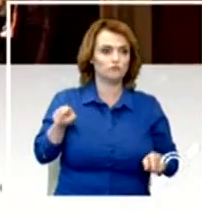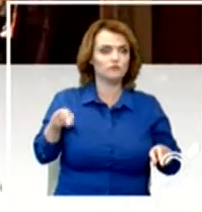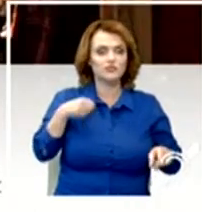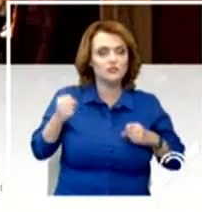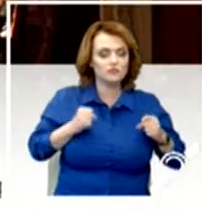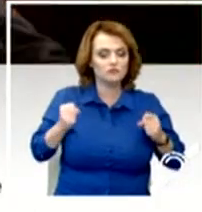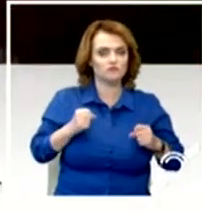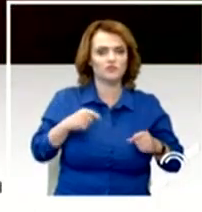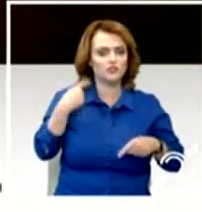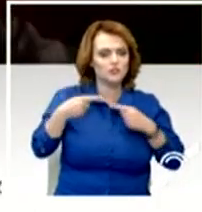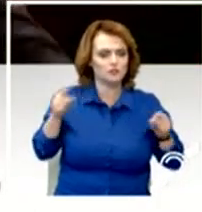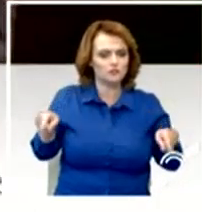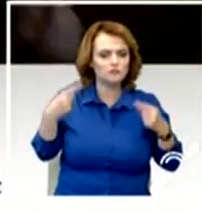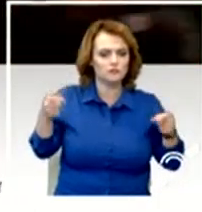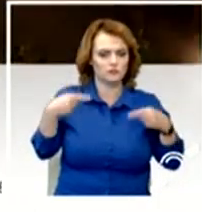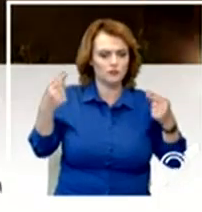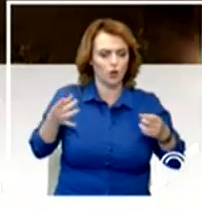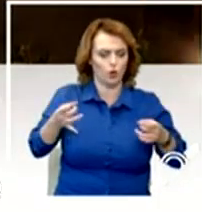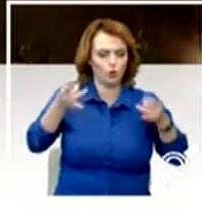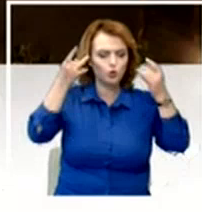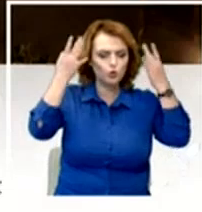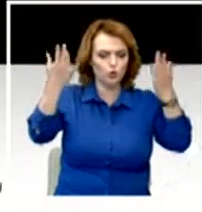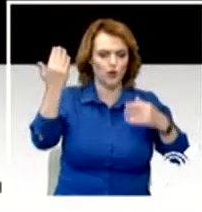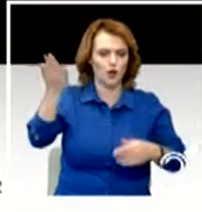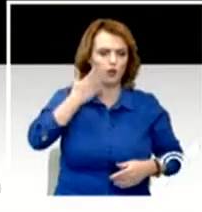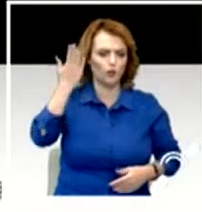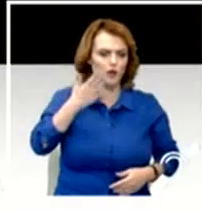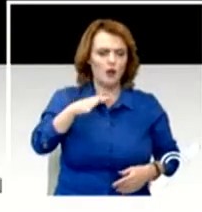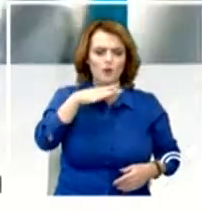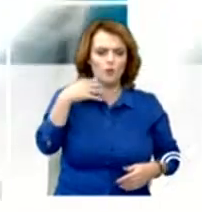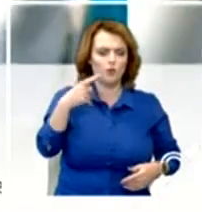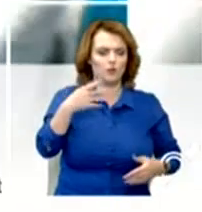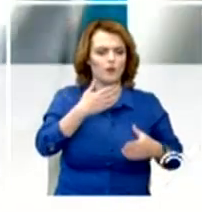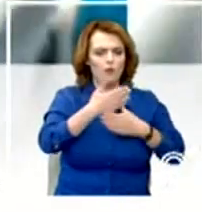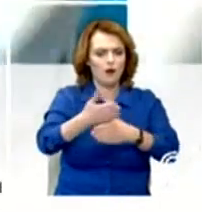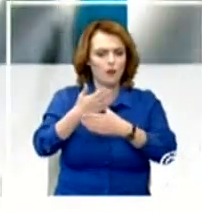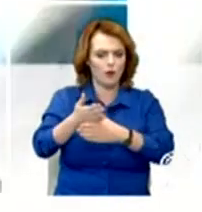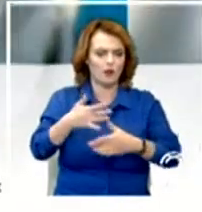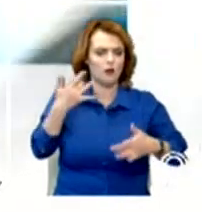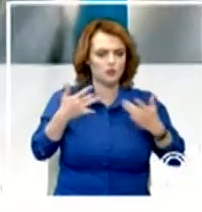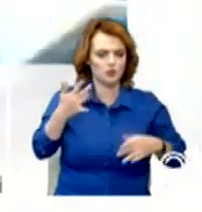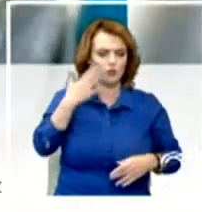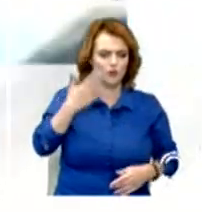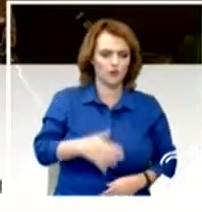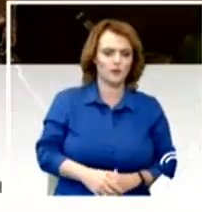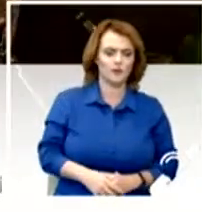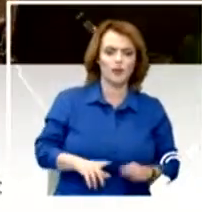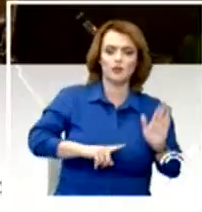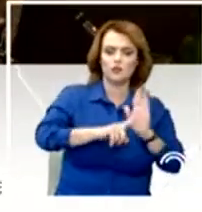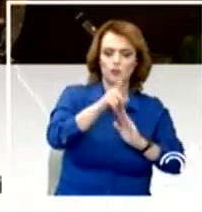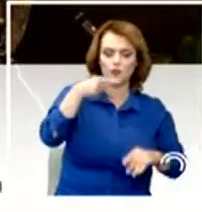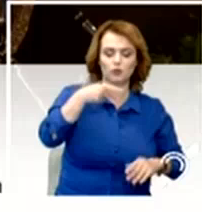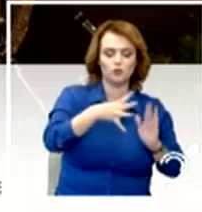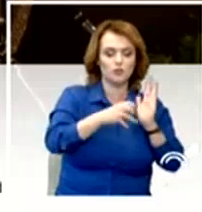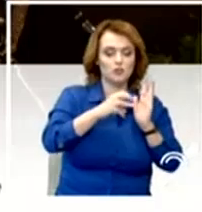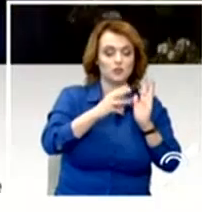artei lirice în România și mentor pentru câteva generații de artiști români. Din 1995 a patronat concursul internațional de